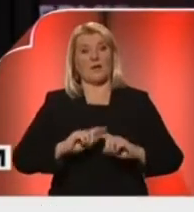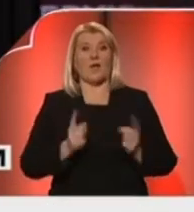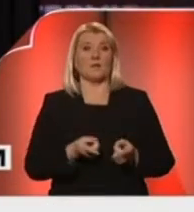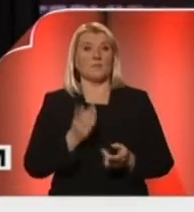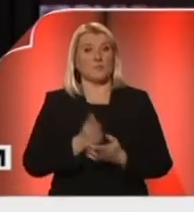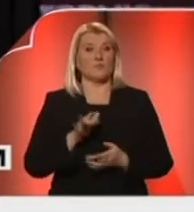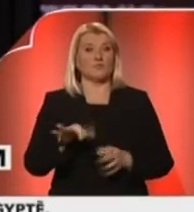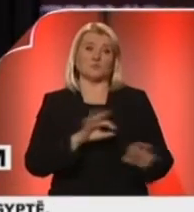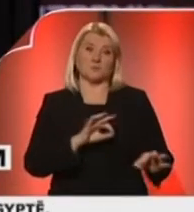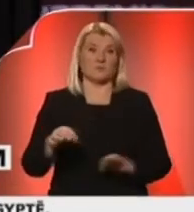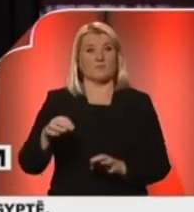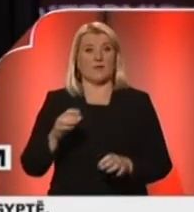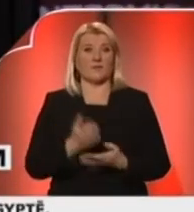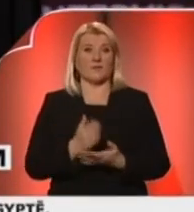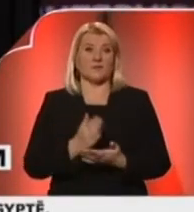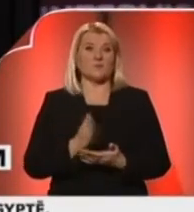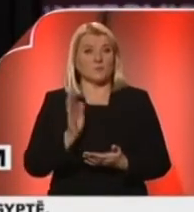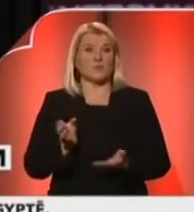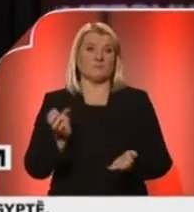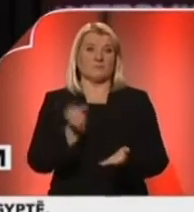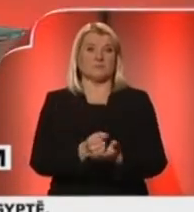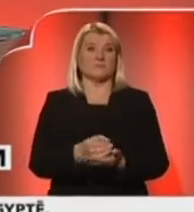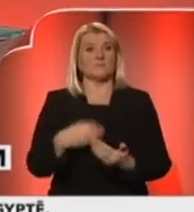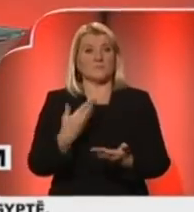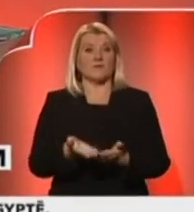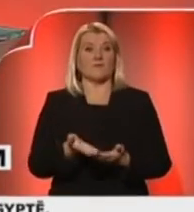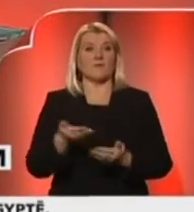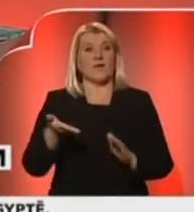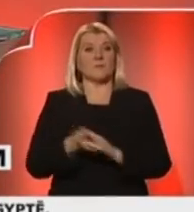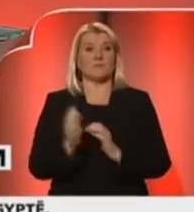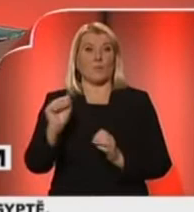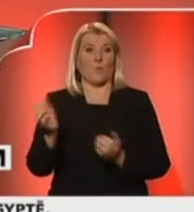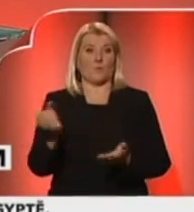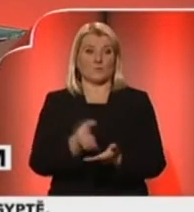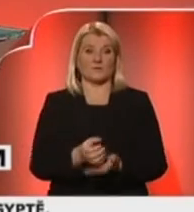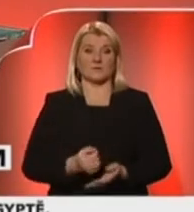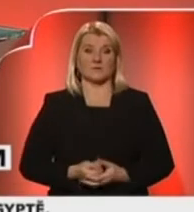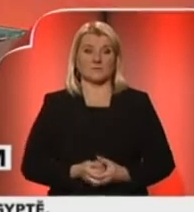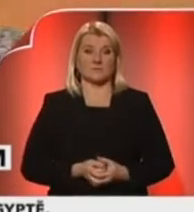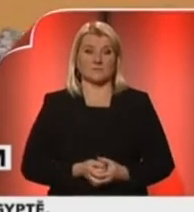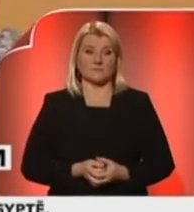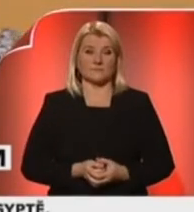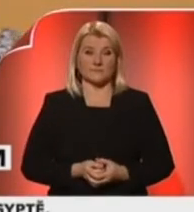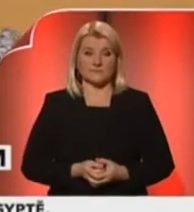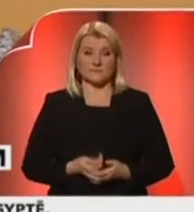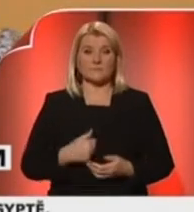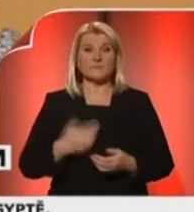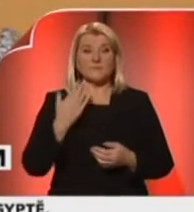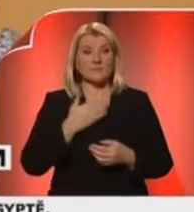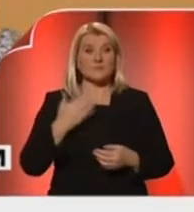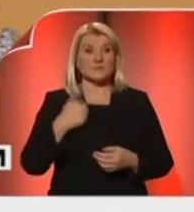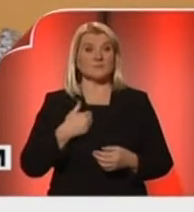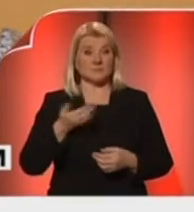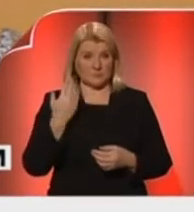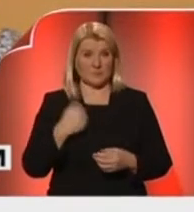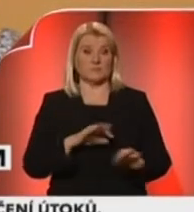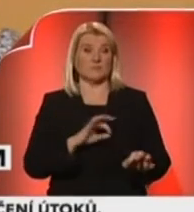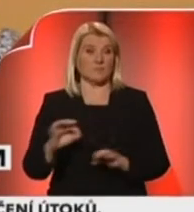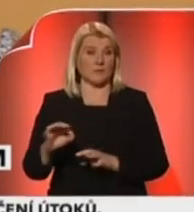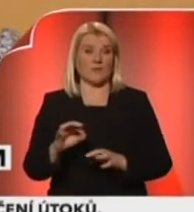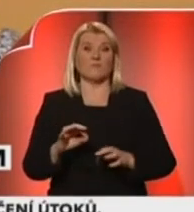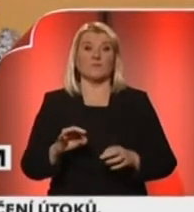byli připraveni náměstka dát komunistům? Tak já si myslím, že my jsme byli připraveni